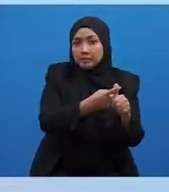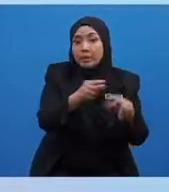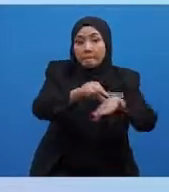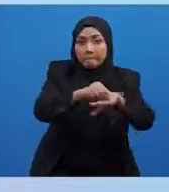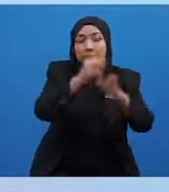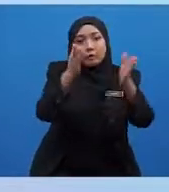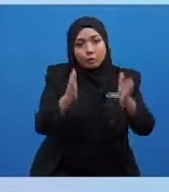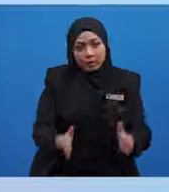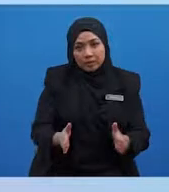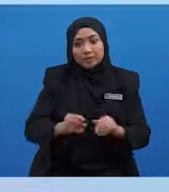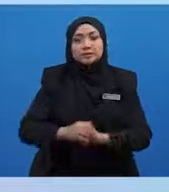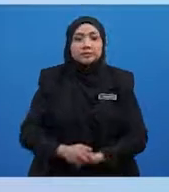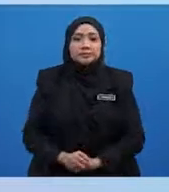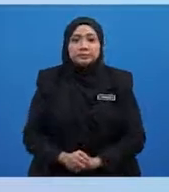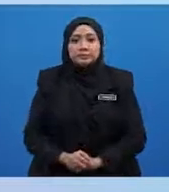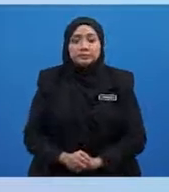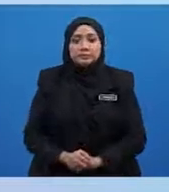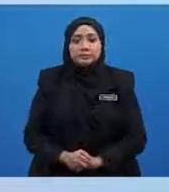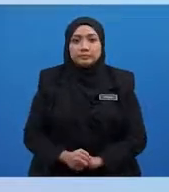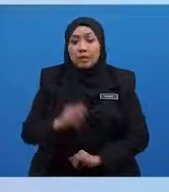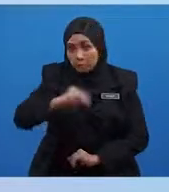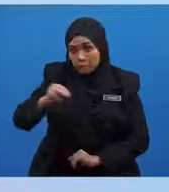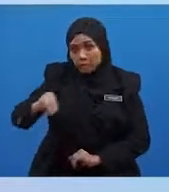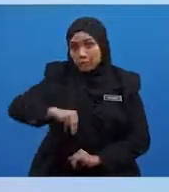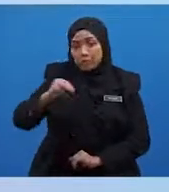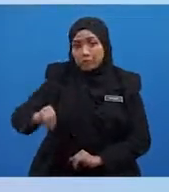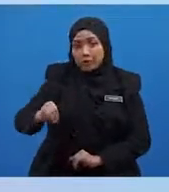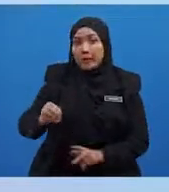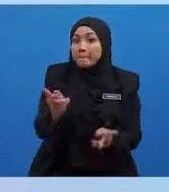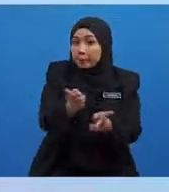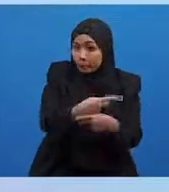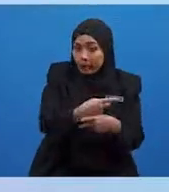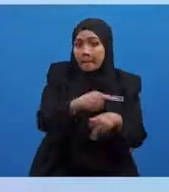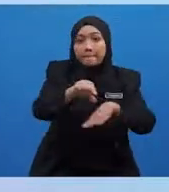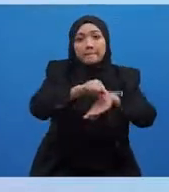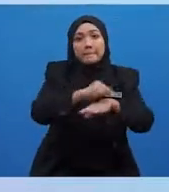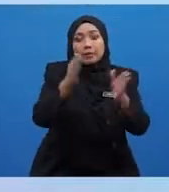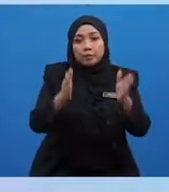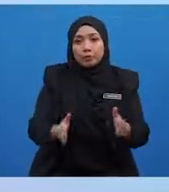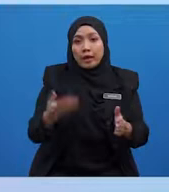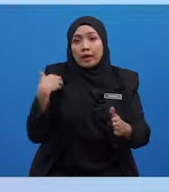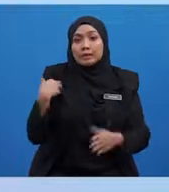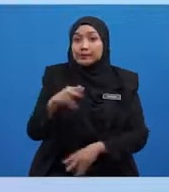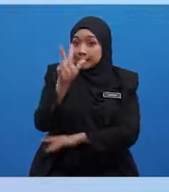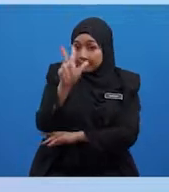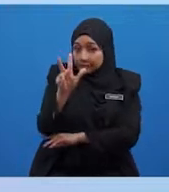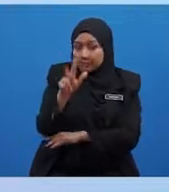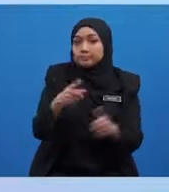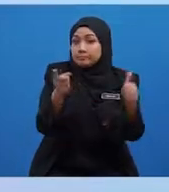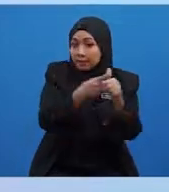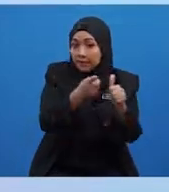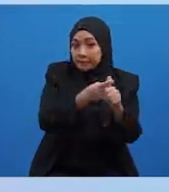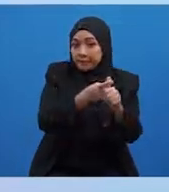Baik, murid-murid, produk pengguna terbahagi kepada tiga jenis, iaitu barangan keperluan